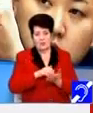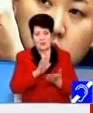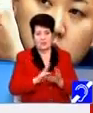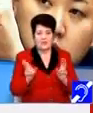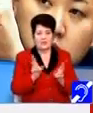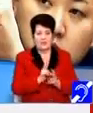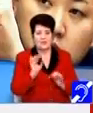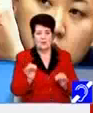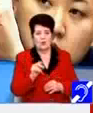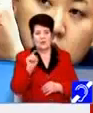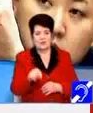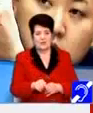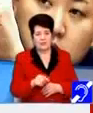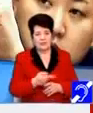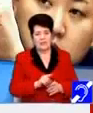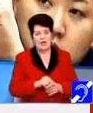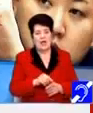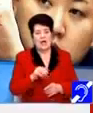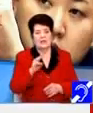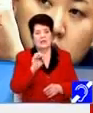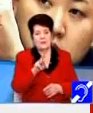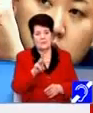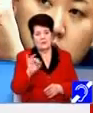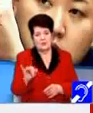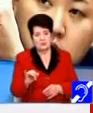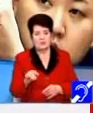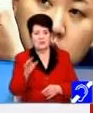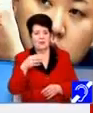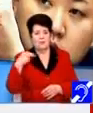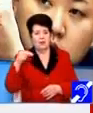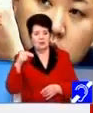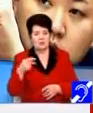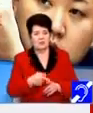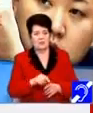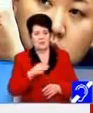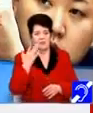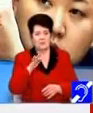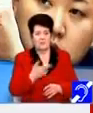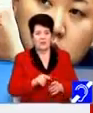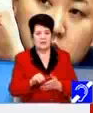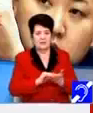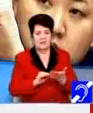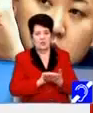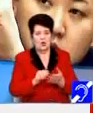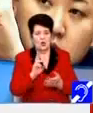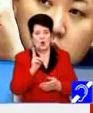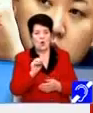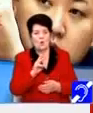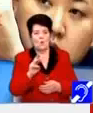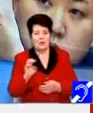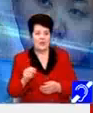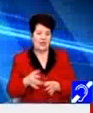la întâlnirea istorică dintre Kim Jong-un și președintele Donald Trump din cauza exercițiilor militare comune